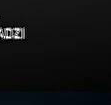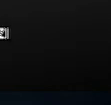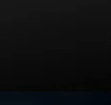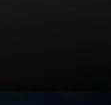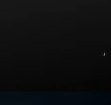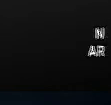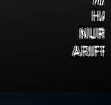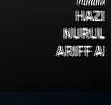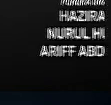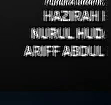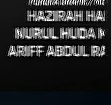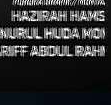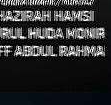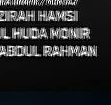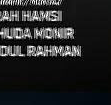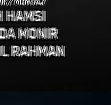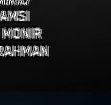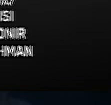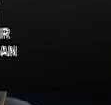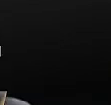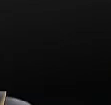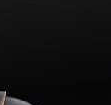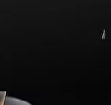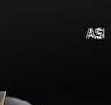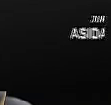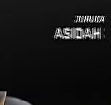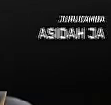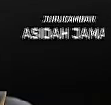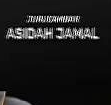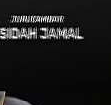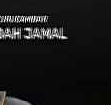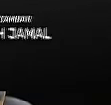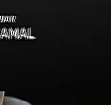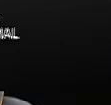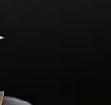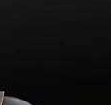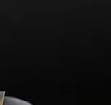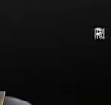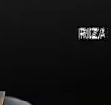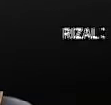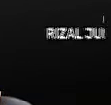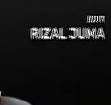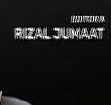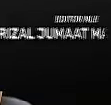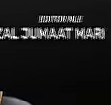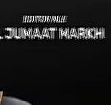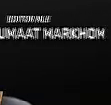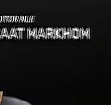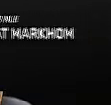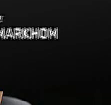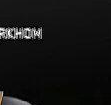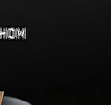dan kelimanya keprihatinan kebajikan flute oboe yang keenam nya ialah keberkesanan au Camelia ialah untuk